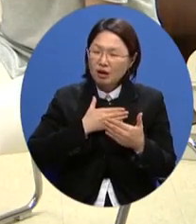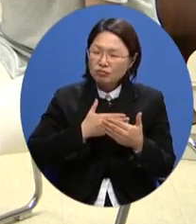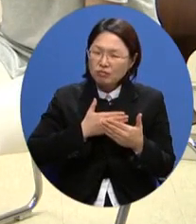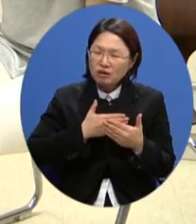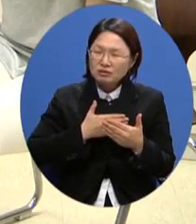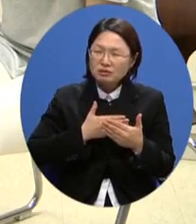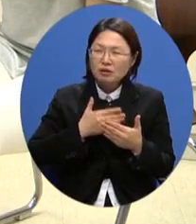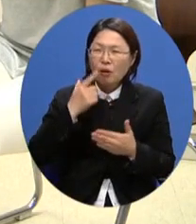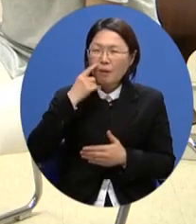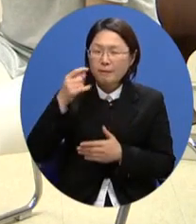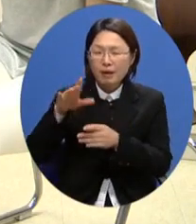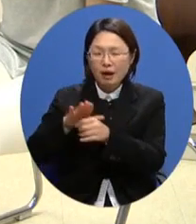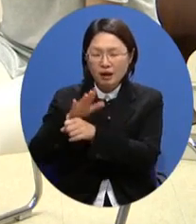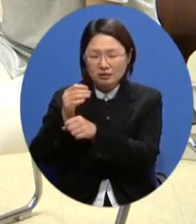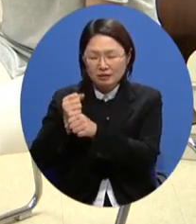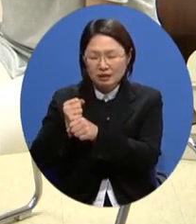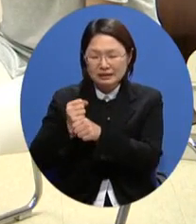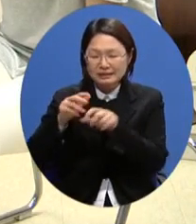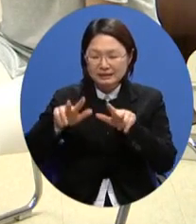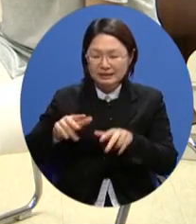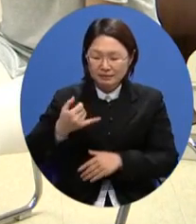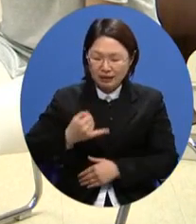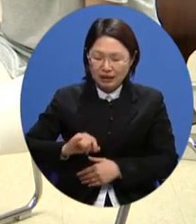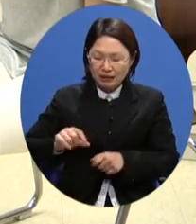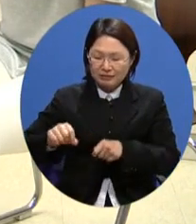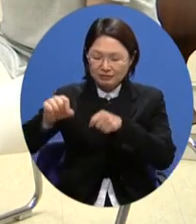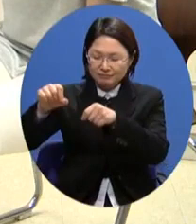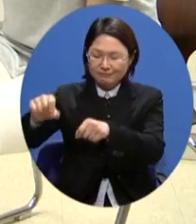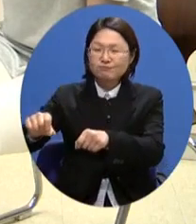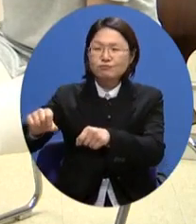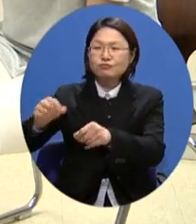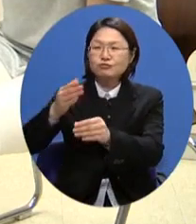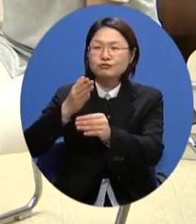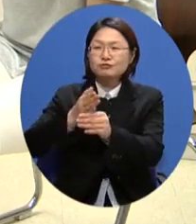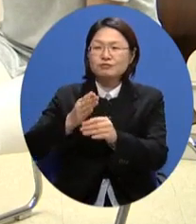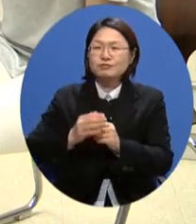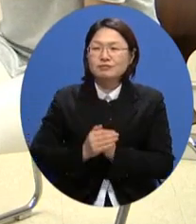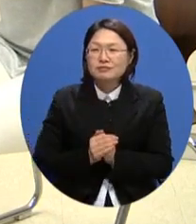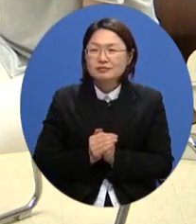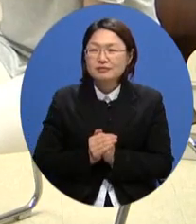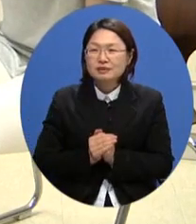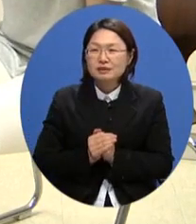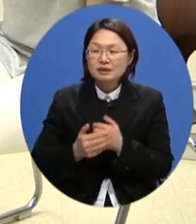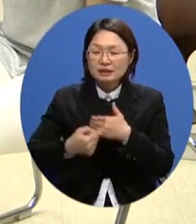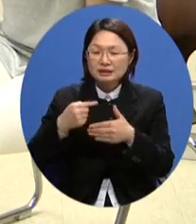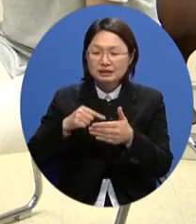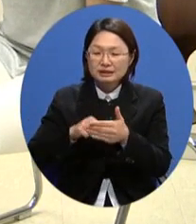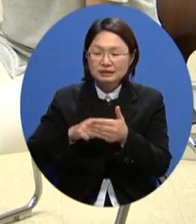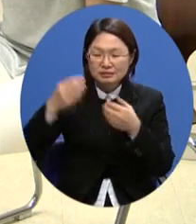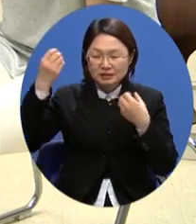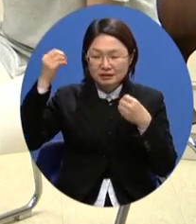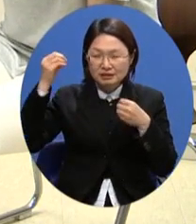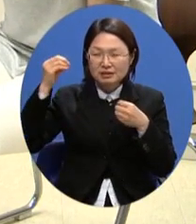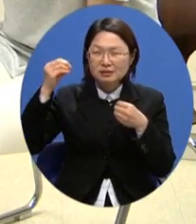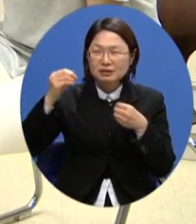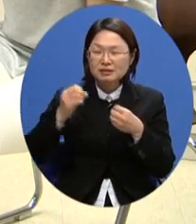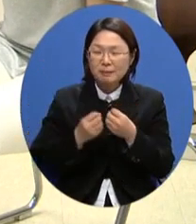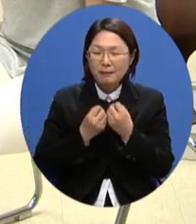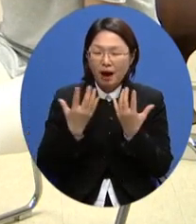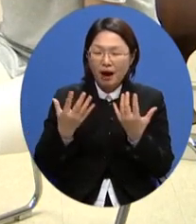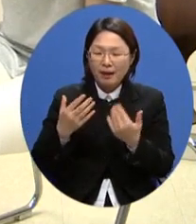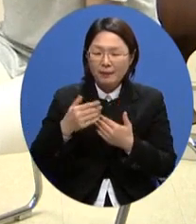애착이 지금 그대로 태연이에게 대물림되고 있었던 겁니다. 심리극을 통해 터져나오는 마음속 응어리들.